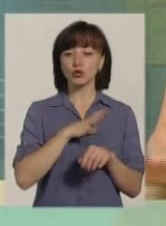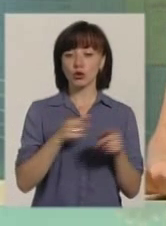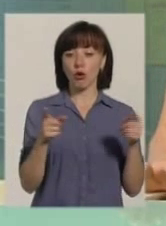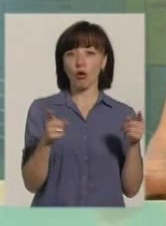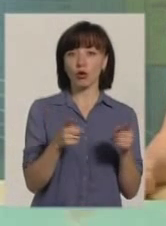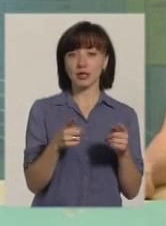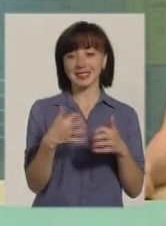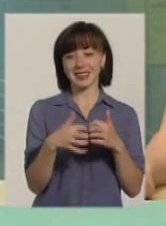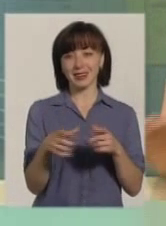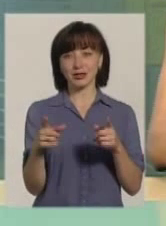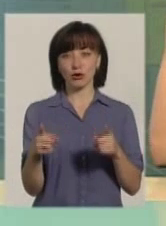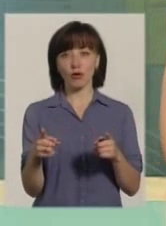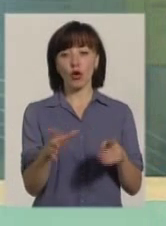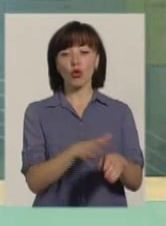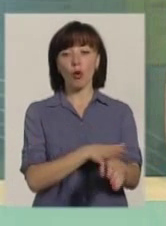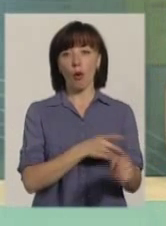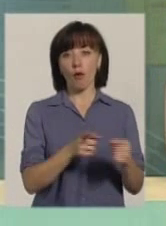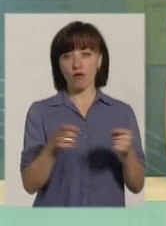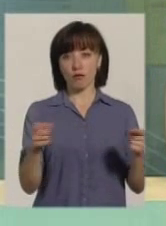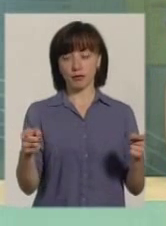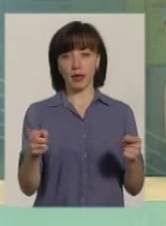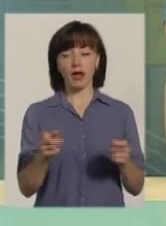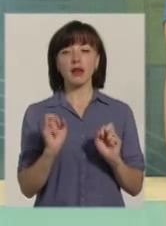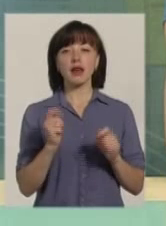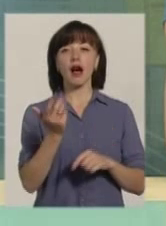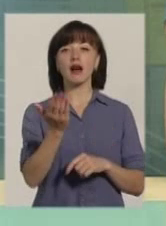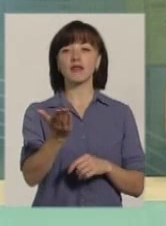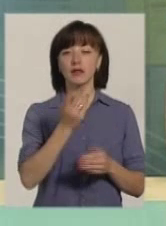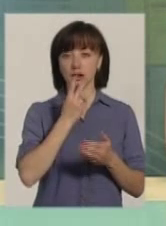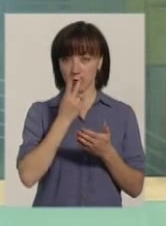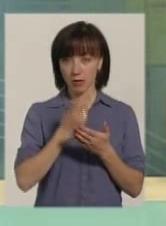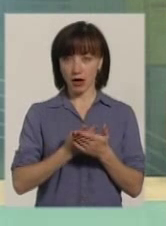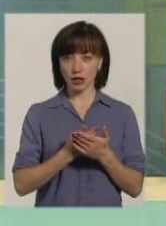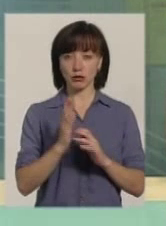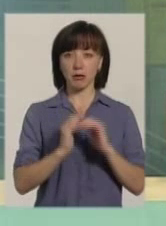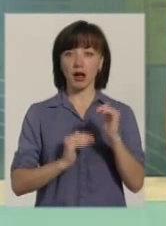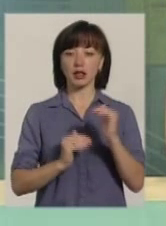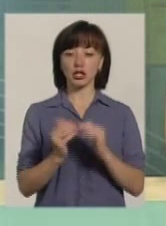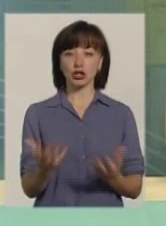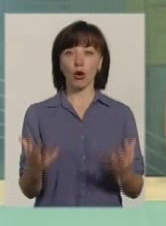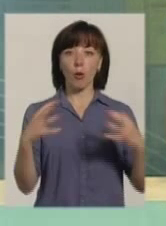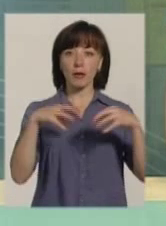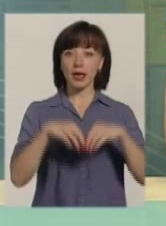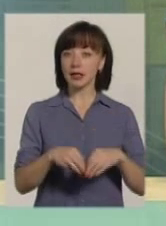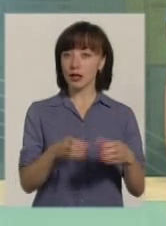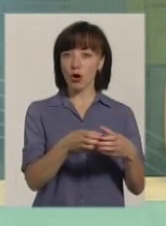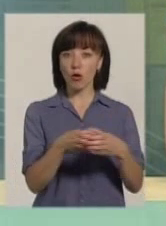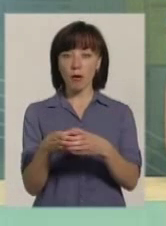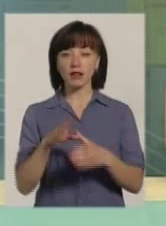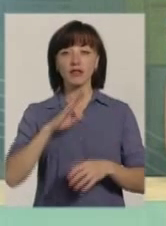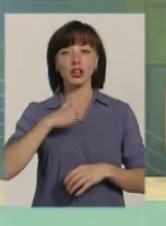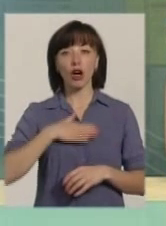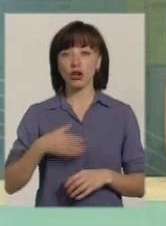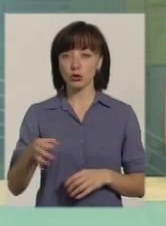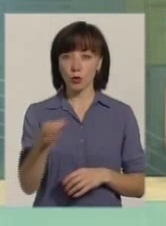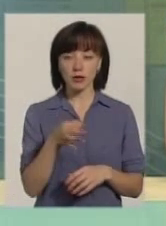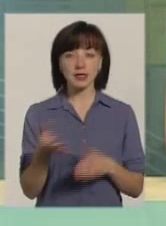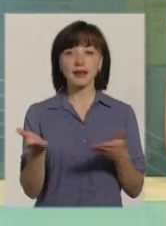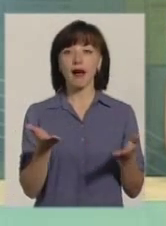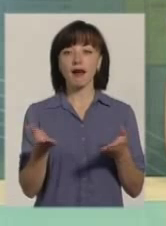короткострокова, середньострокова і довготривала. Яким чином ви бачите практичне об'єднання громад в нашій області і